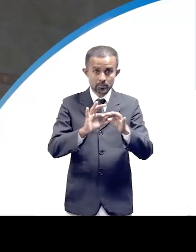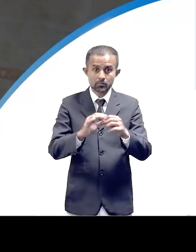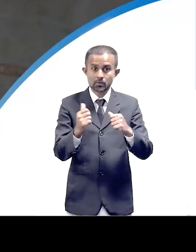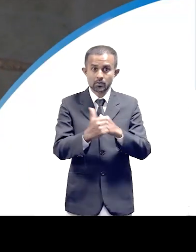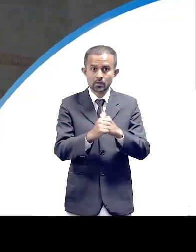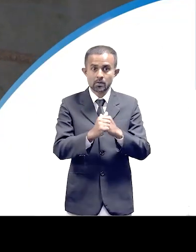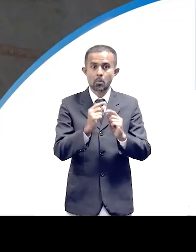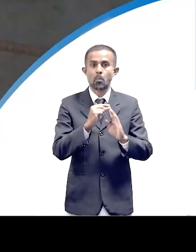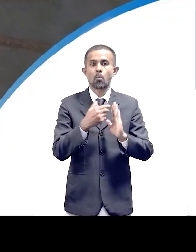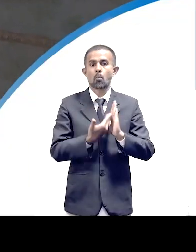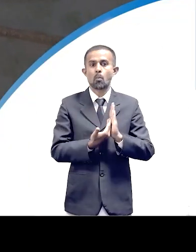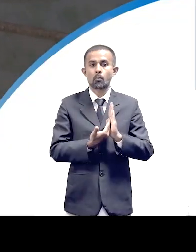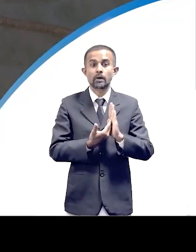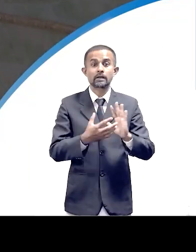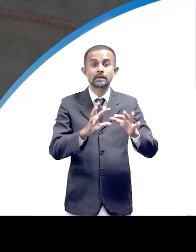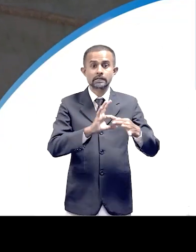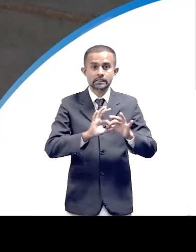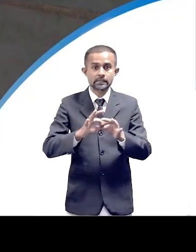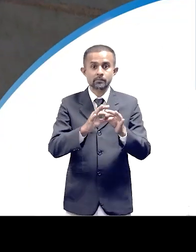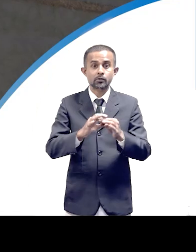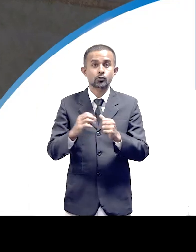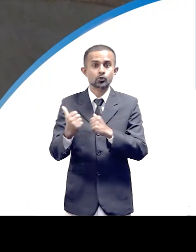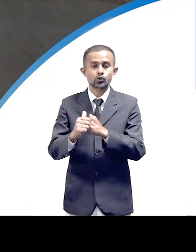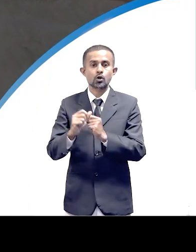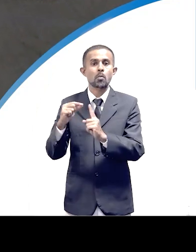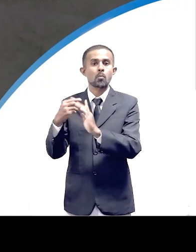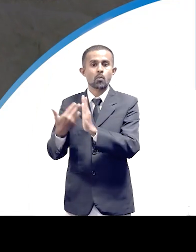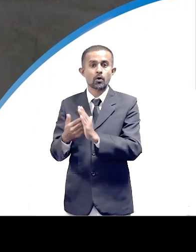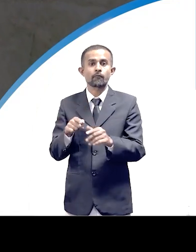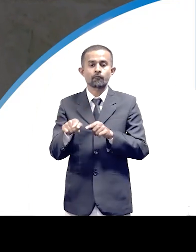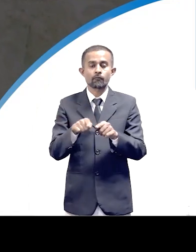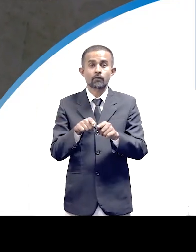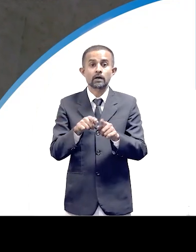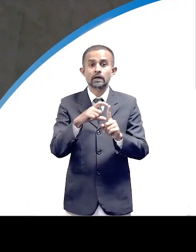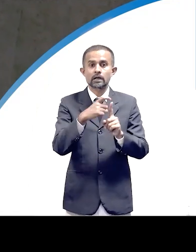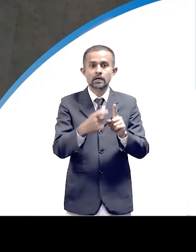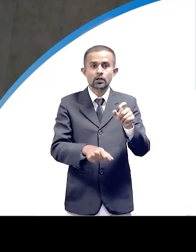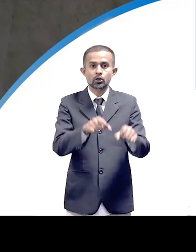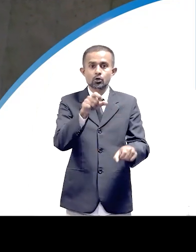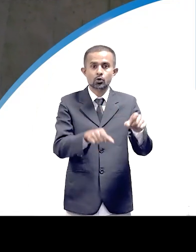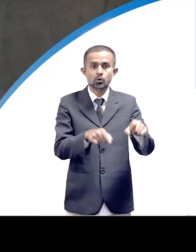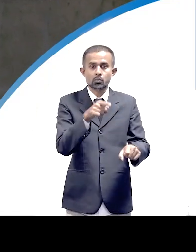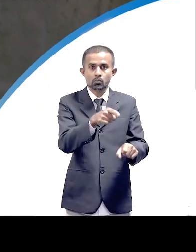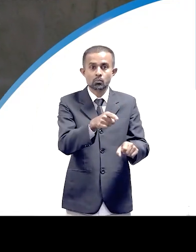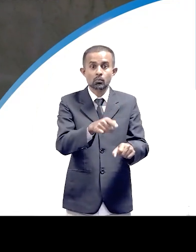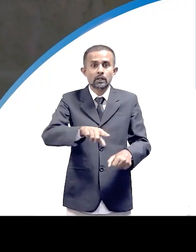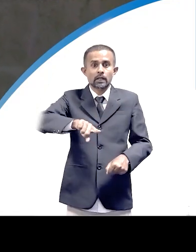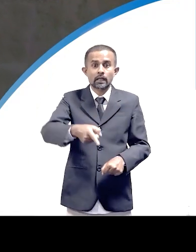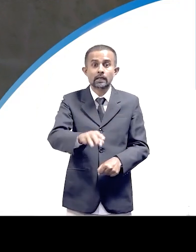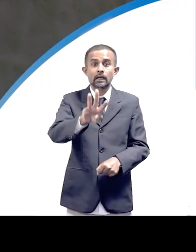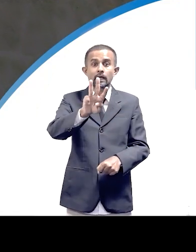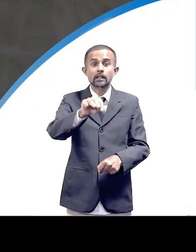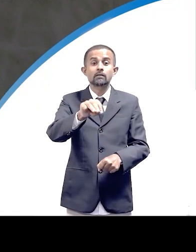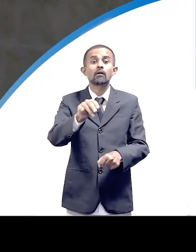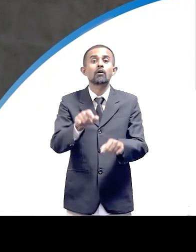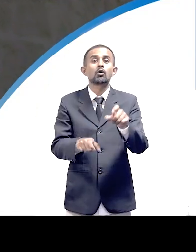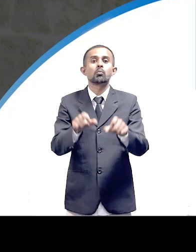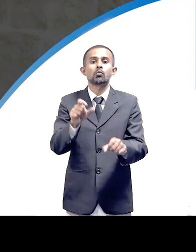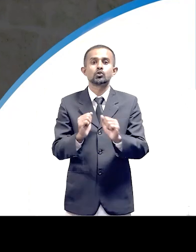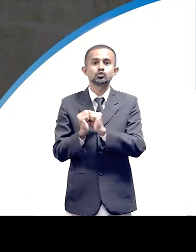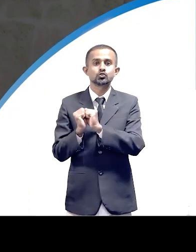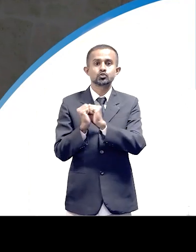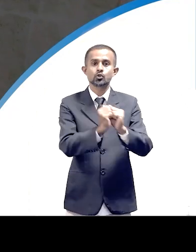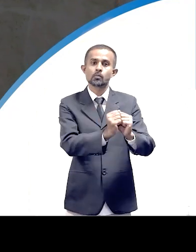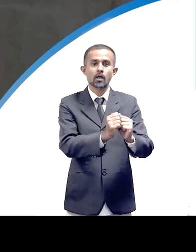සම්බදතා නිර්මාණය කිරීමේ වැඩසටහන ලින්කේජ් ක්‍රියේෂන් ප්‍රෝග්‍රෑම් මගින් ආබාධ සහිත පුද්ගලයන් 130කට